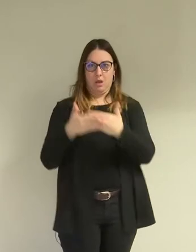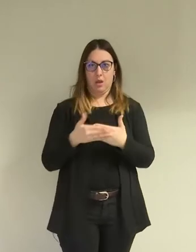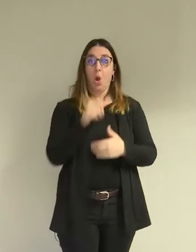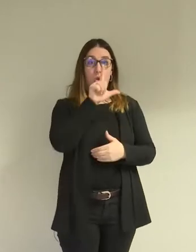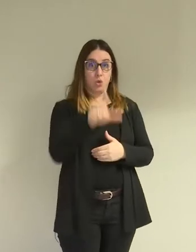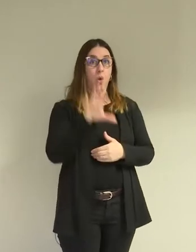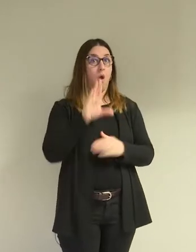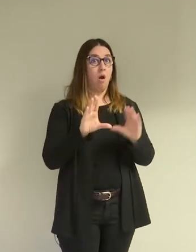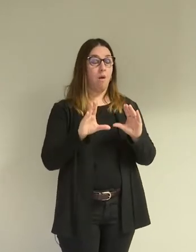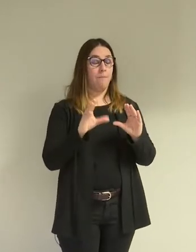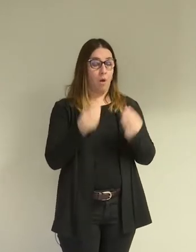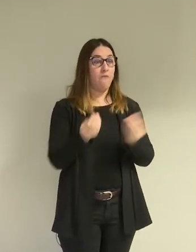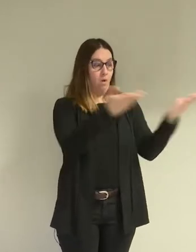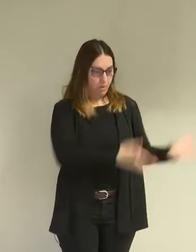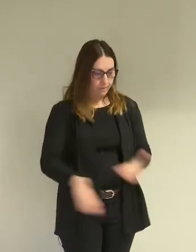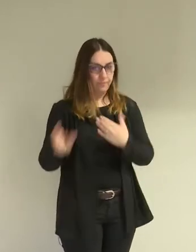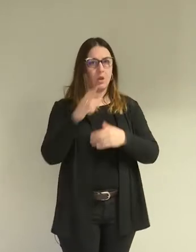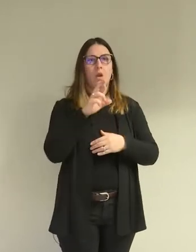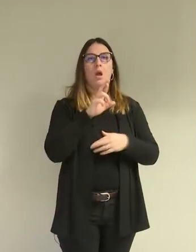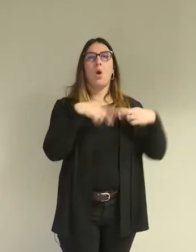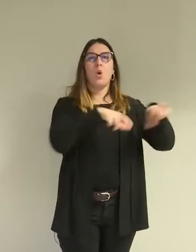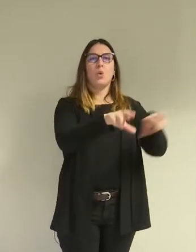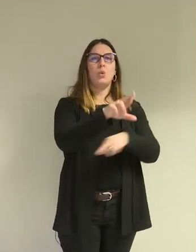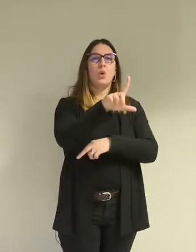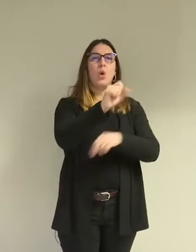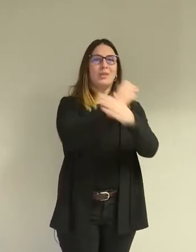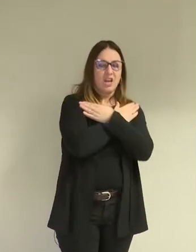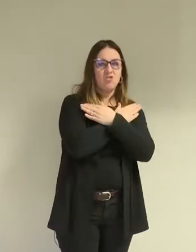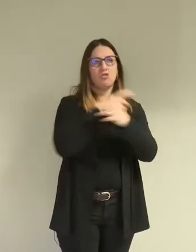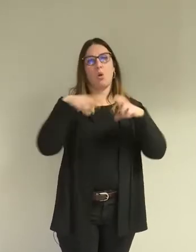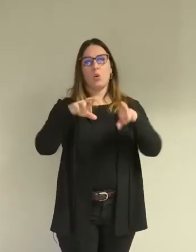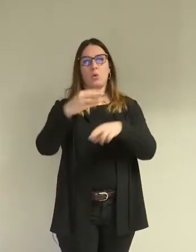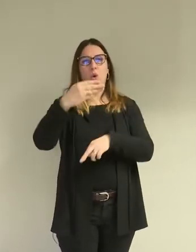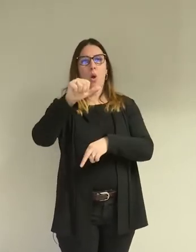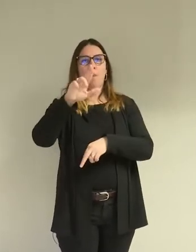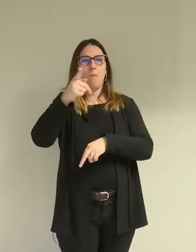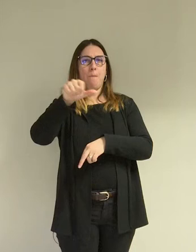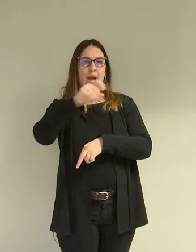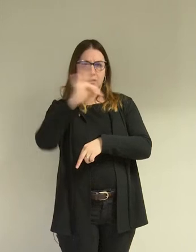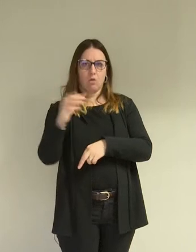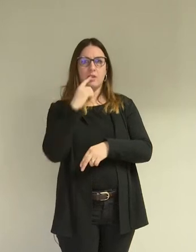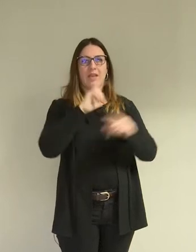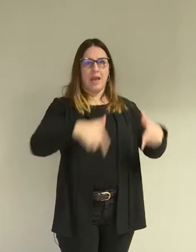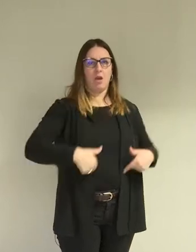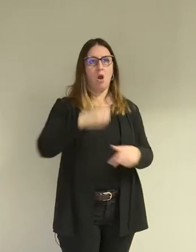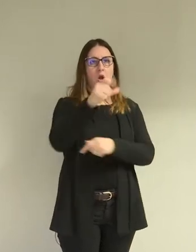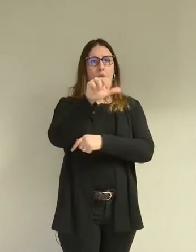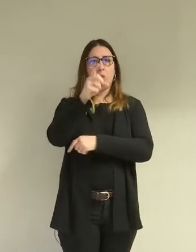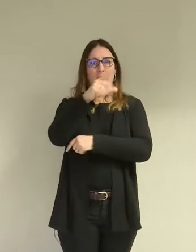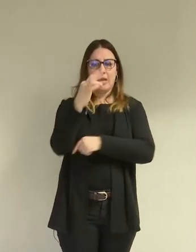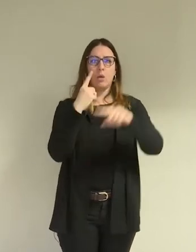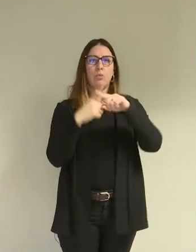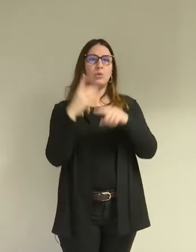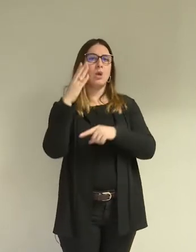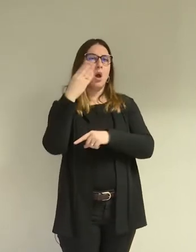enfants rue lesage rumeau passant devant l'école daudet et baux verts elles seront aménagés et